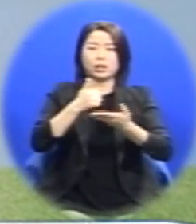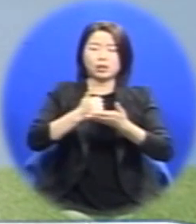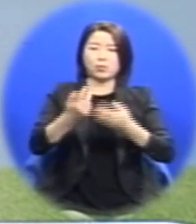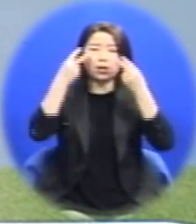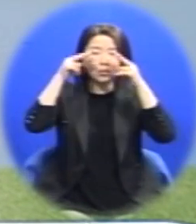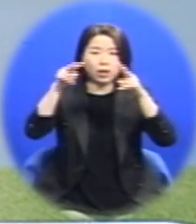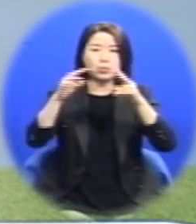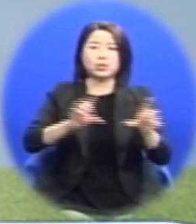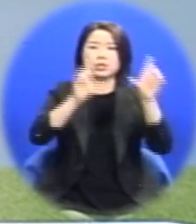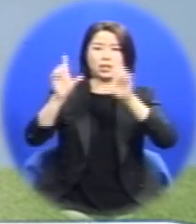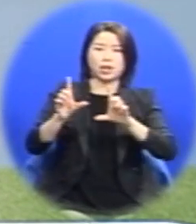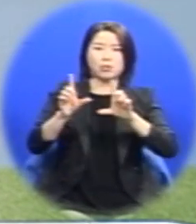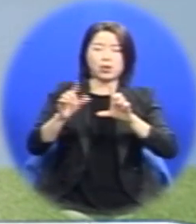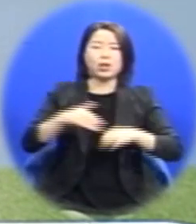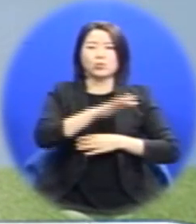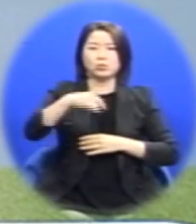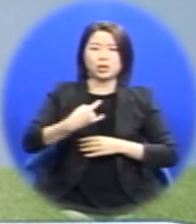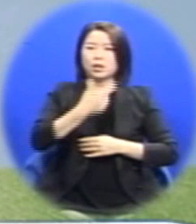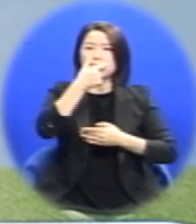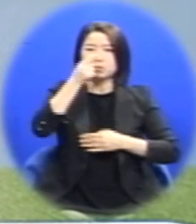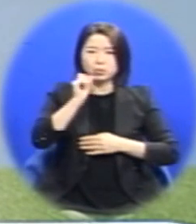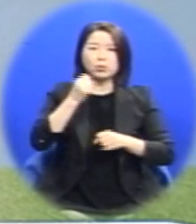바라보는 삶이 우리에게 부족하기